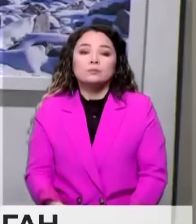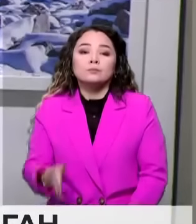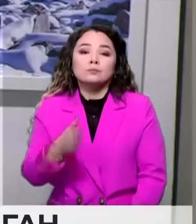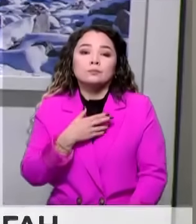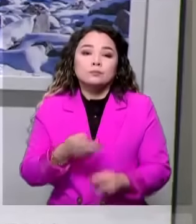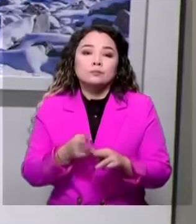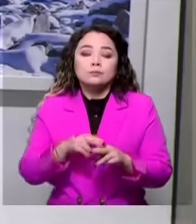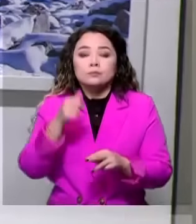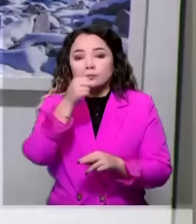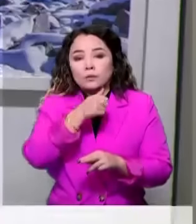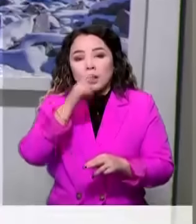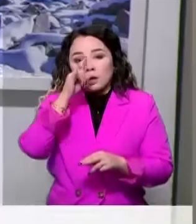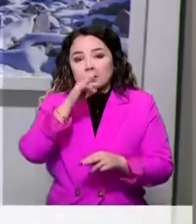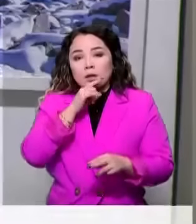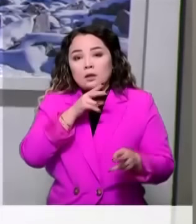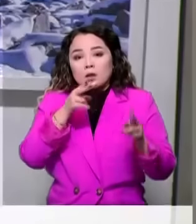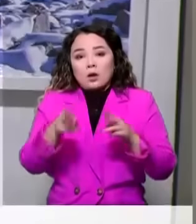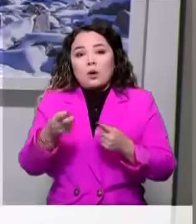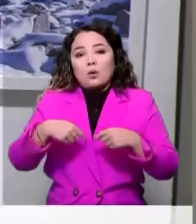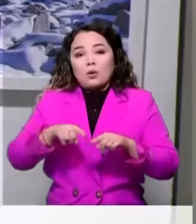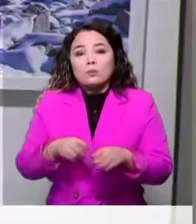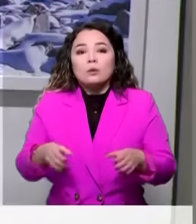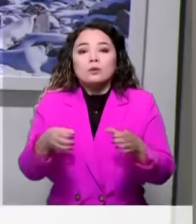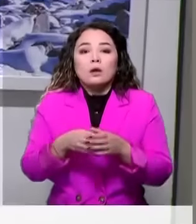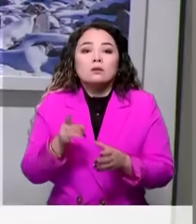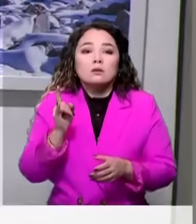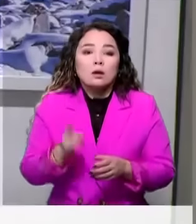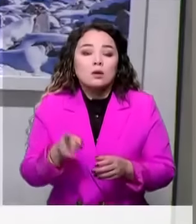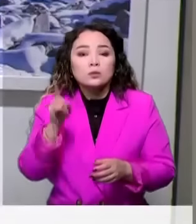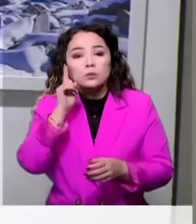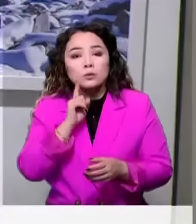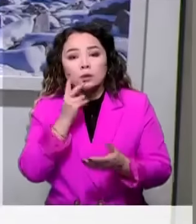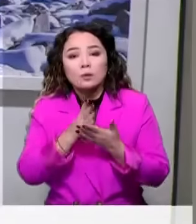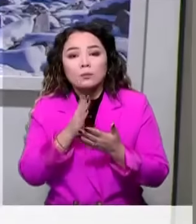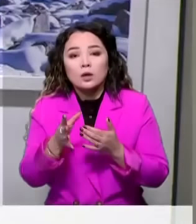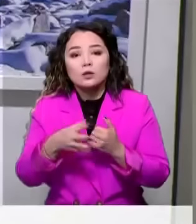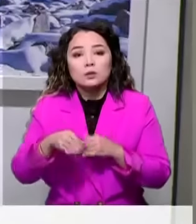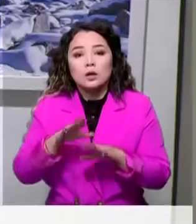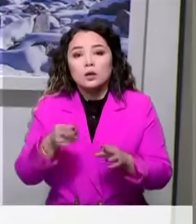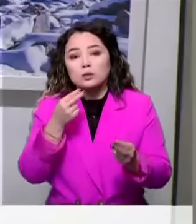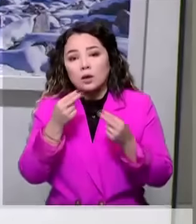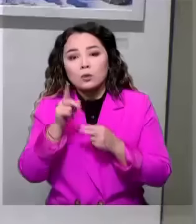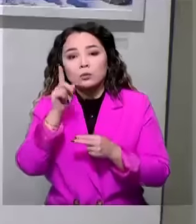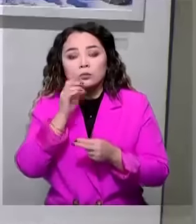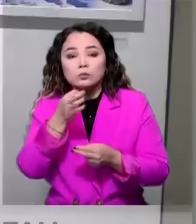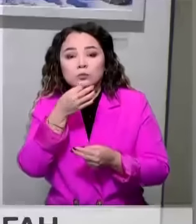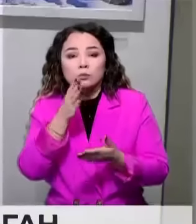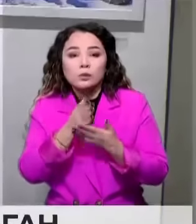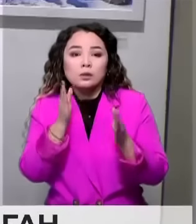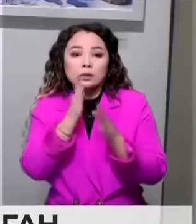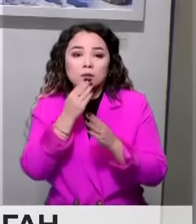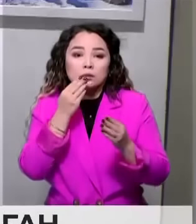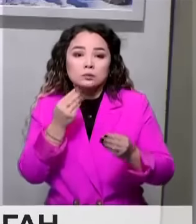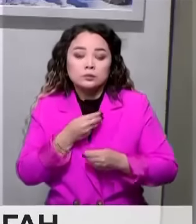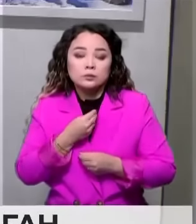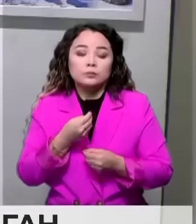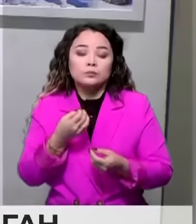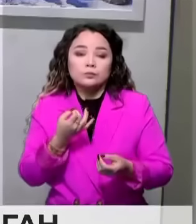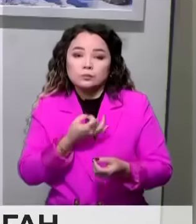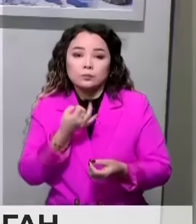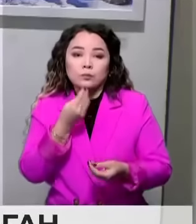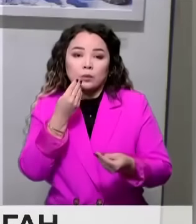Мен биыл Қазақстанда болдым. Алматыда қоғамдық көлік пен такси өте ыңғайлы. Жергілікті тағамдар ұнады. Мені табиғат әсіресе шымбұлақ